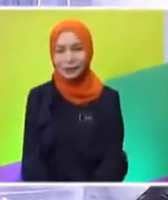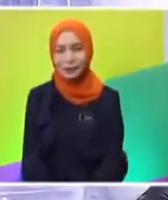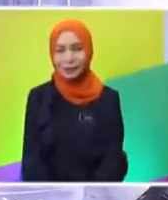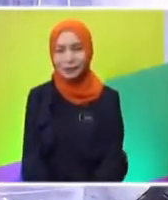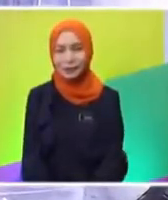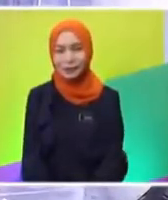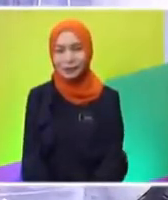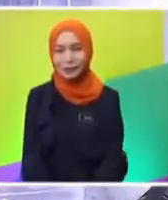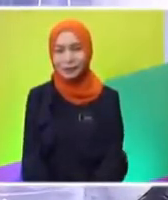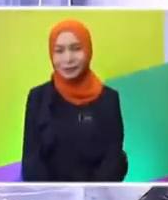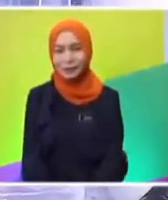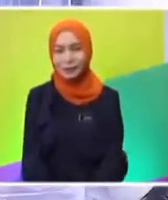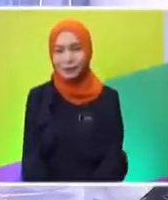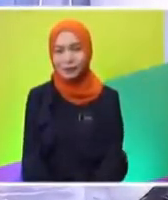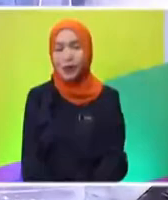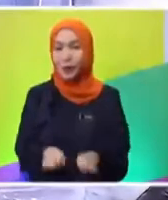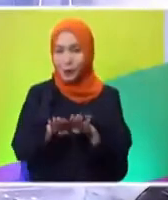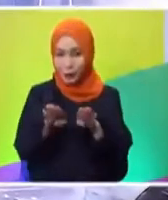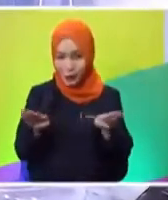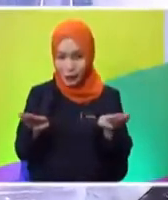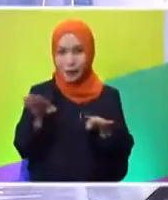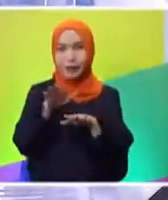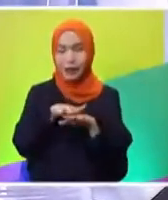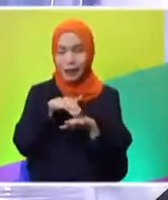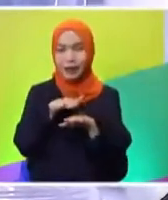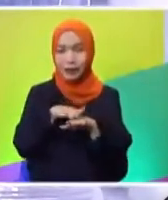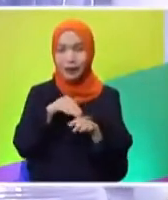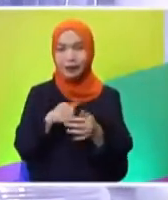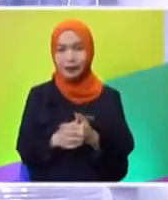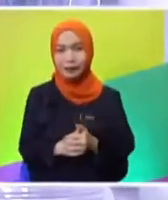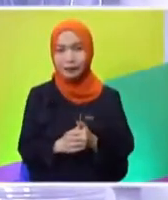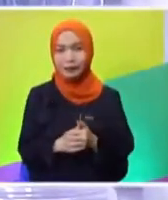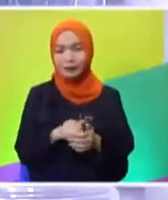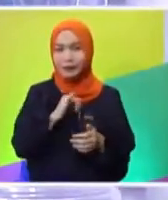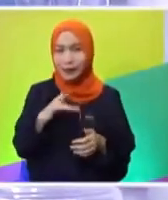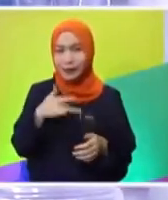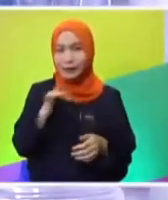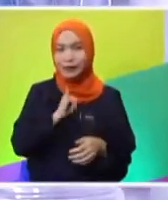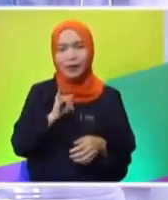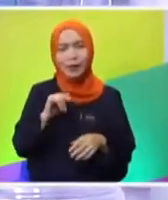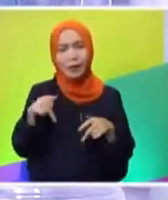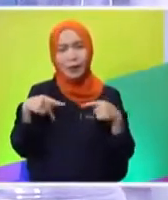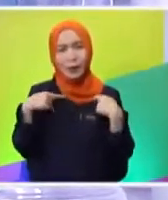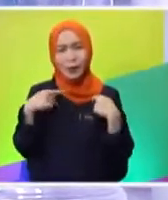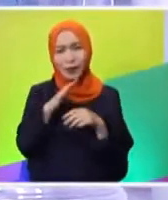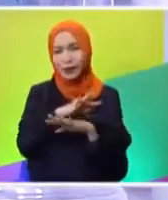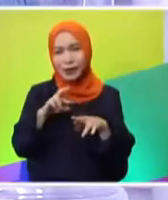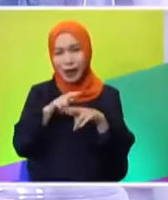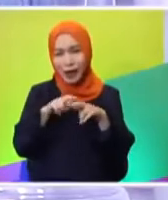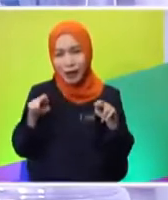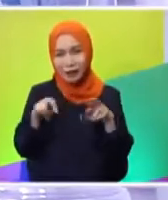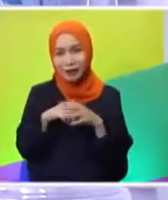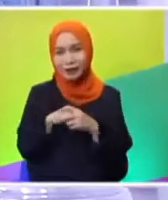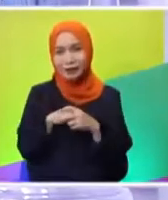terbuka pernah alhasil ketika dosai punya duit serasa Kita dicari untuk merasakan